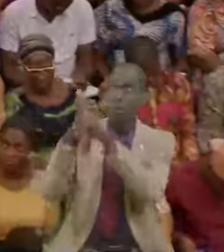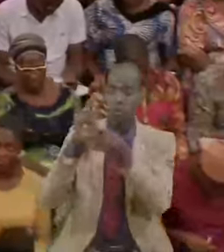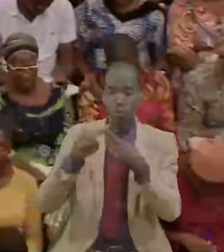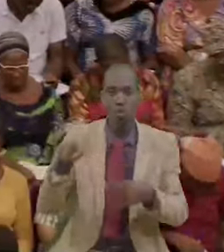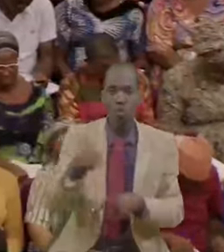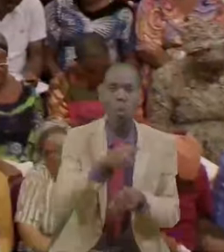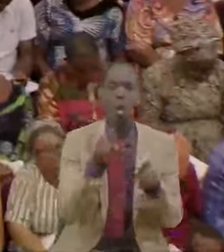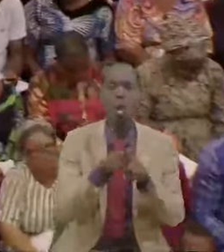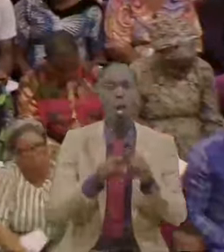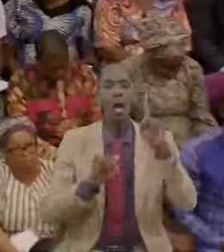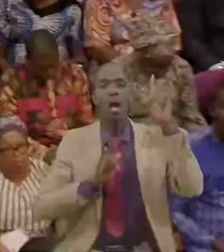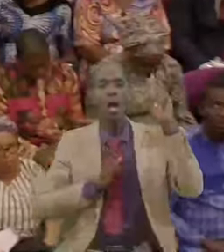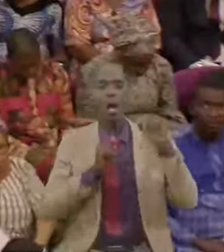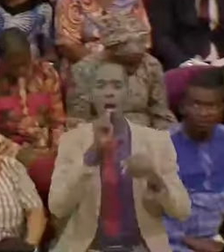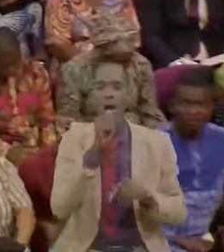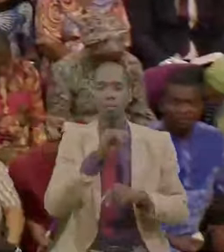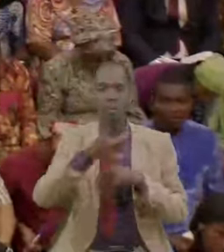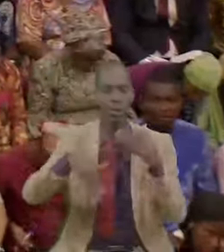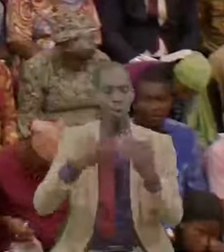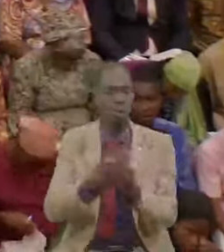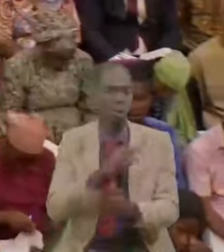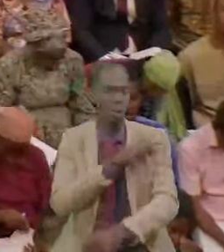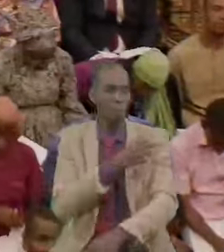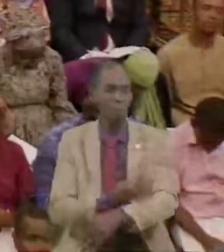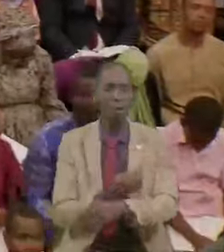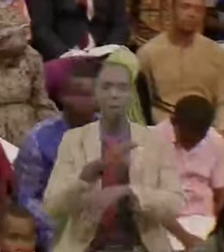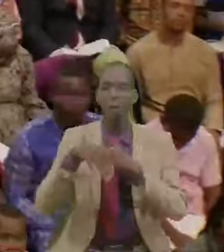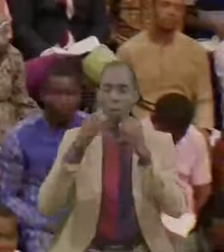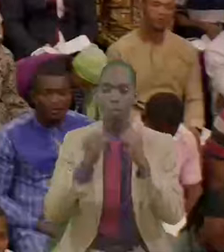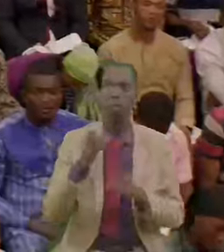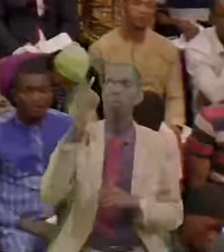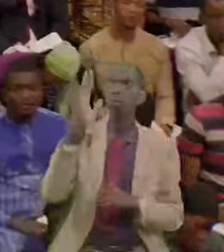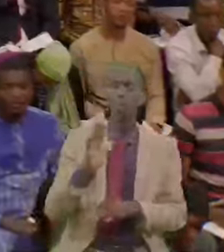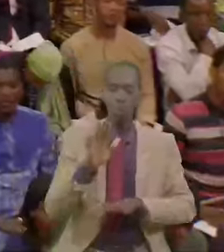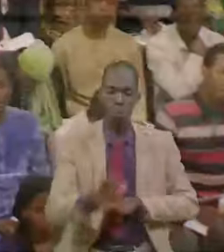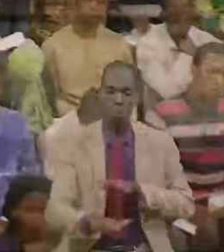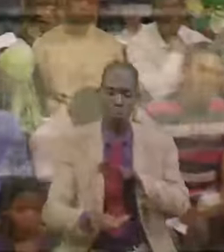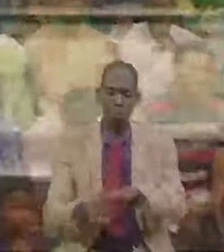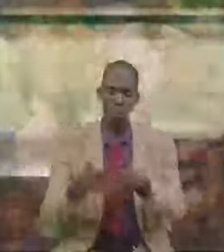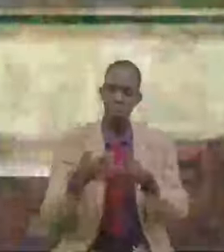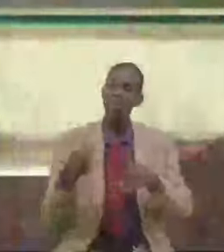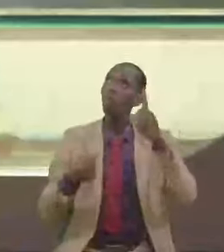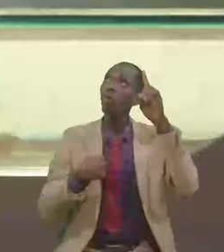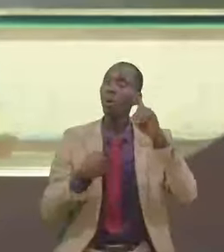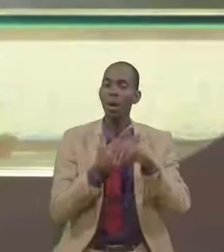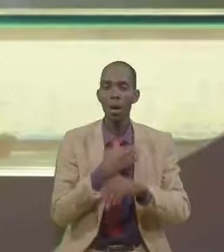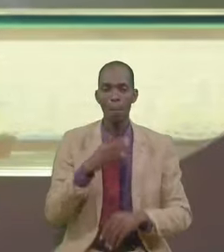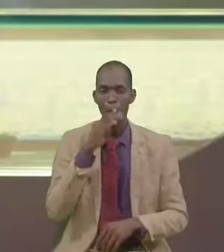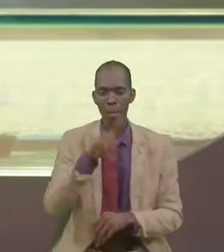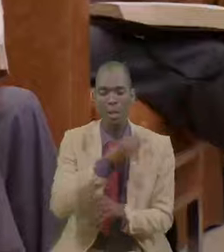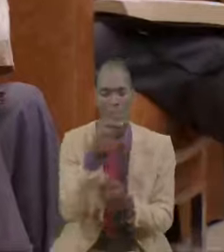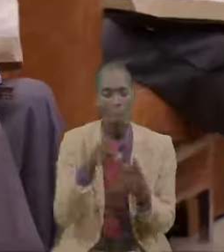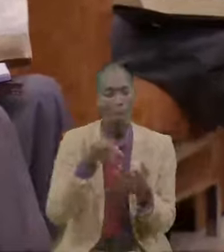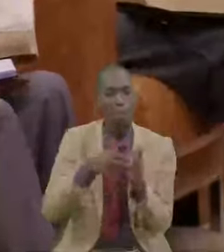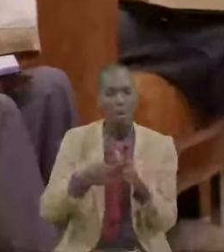je suis le Dieu Tout-Puissant. Marche devant ma face et sois intègre. Tout empêchement est